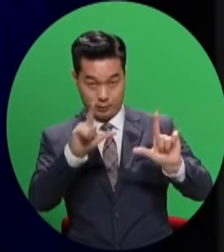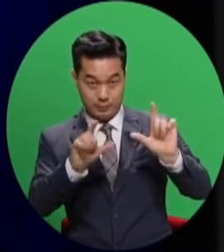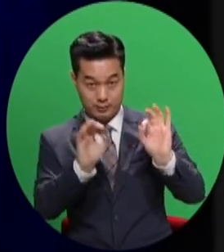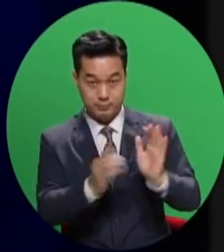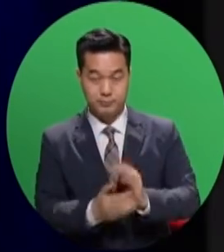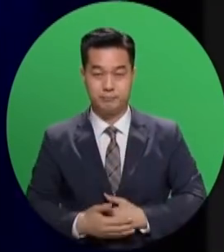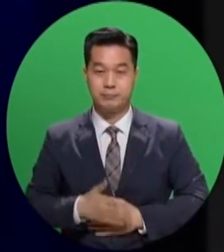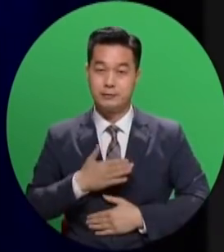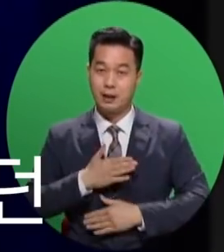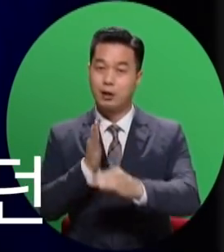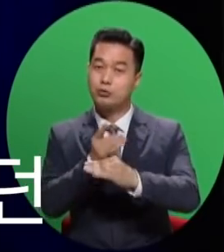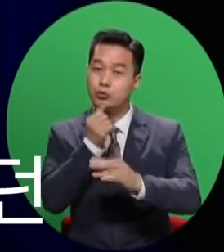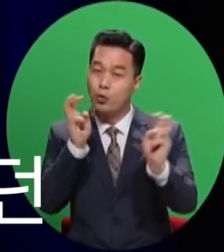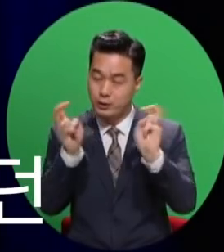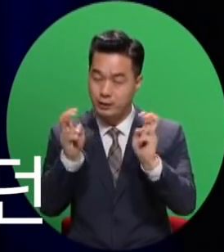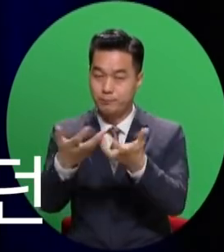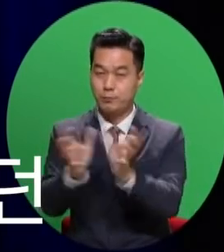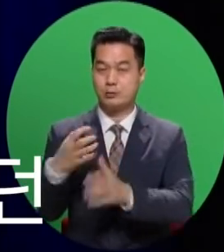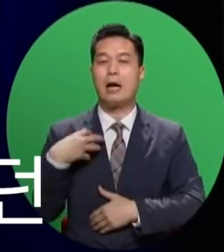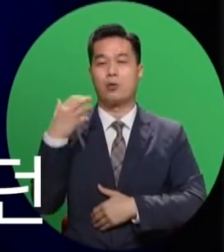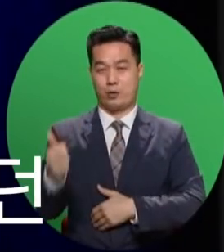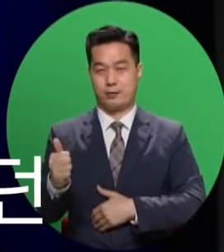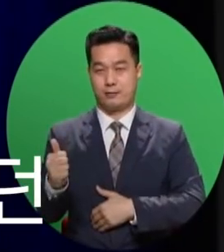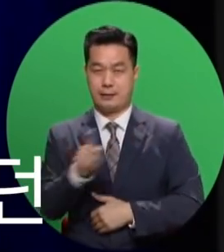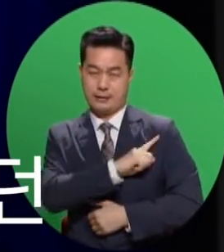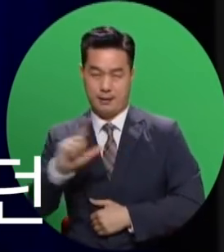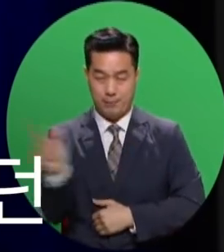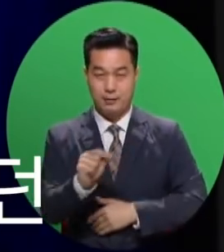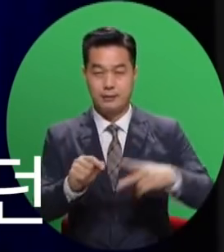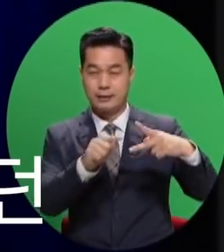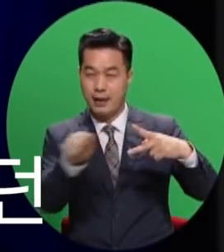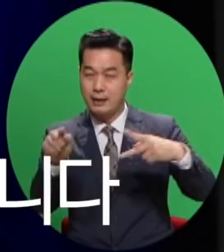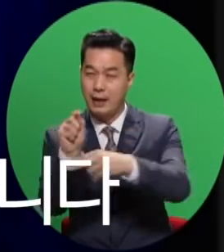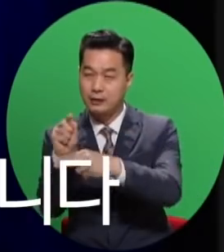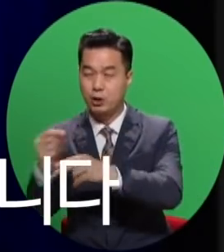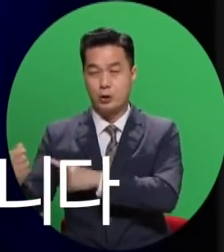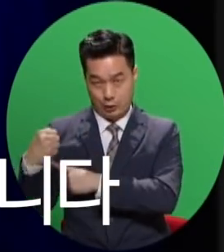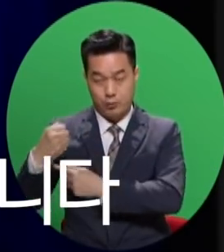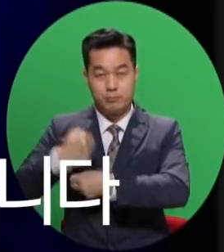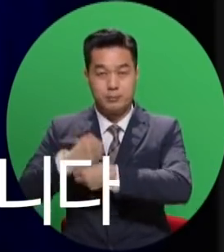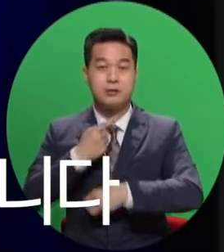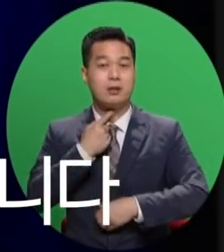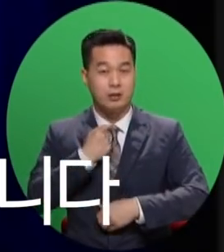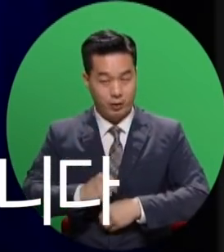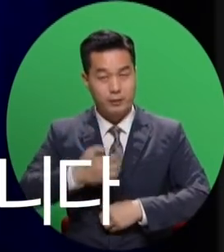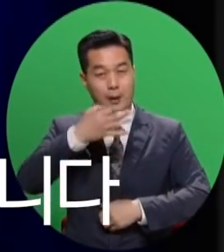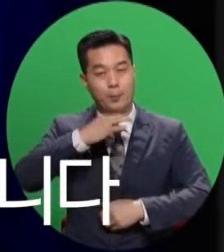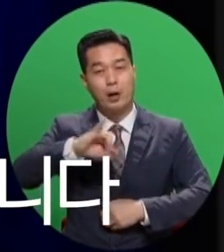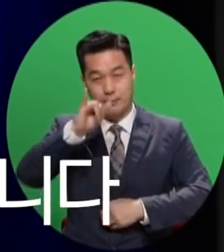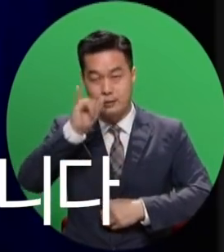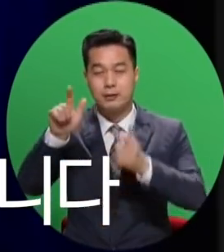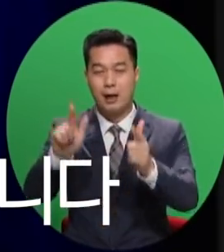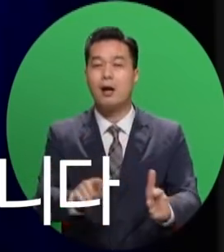제가 중 기부 장관으로 있으면서 세계에서 가장 빠른 k 행정력을 만들었던 그런 보람을 느끼는 그런